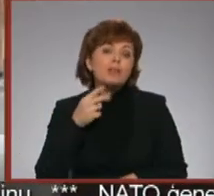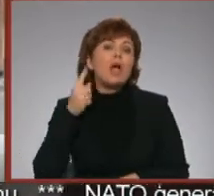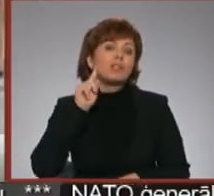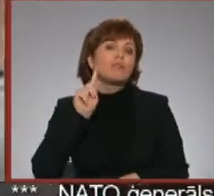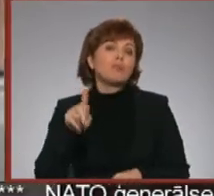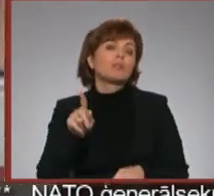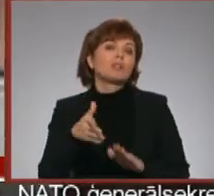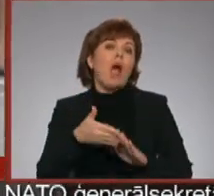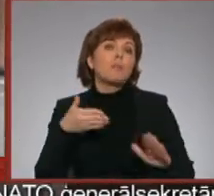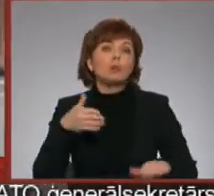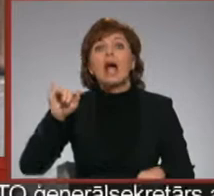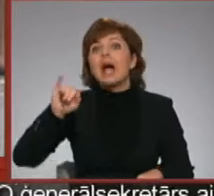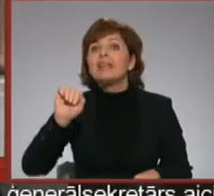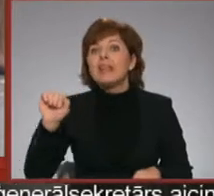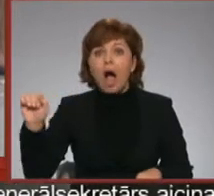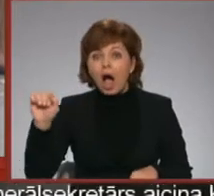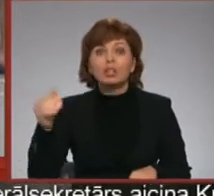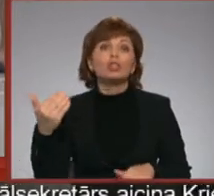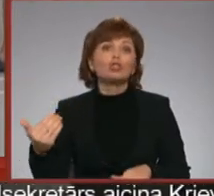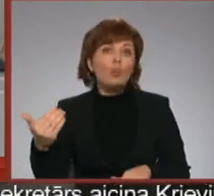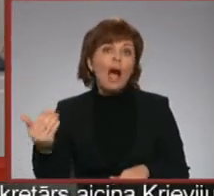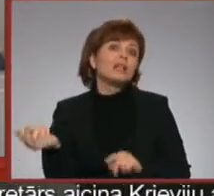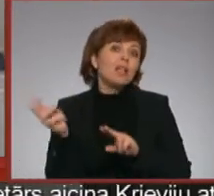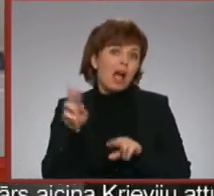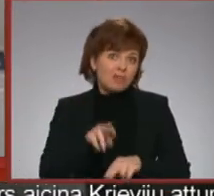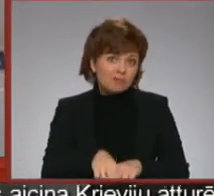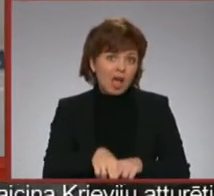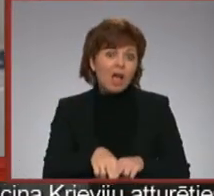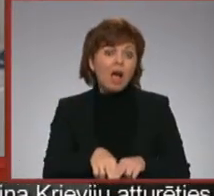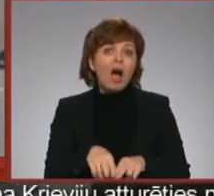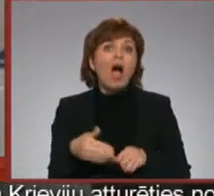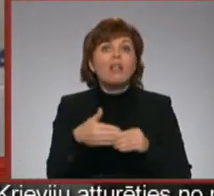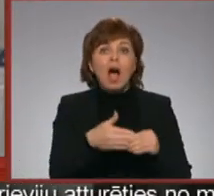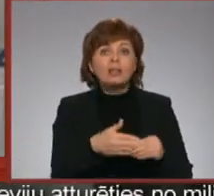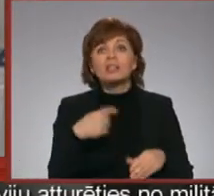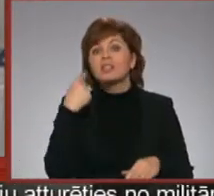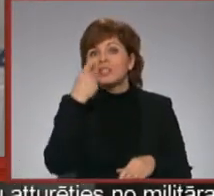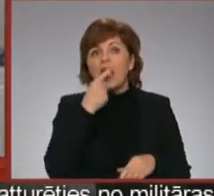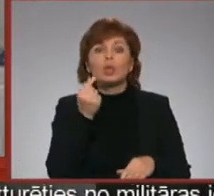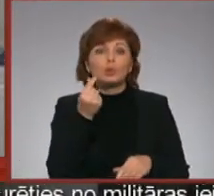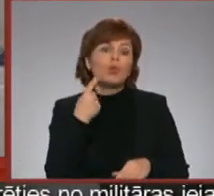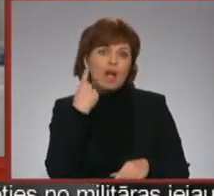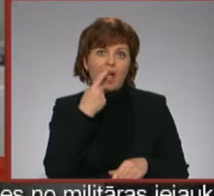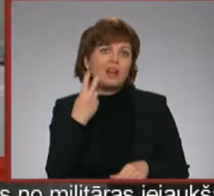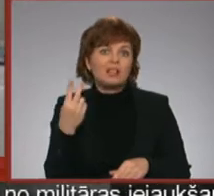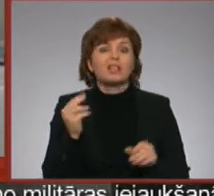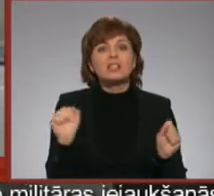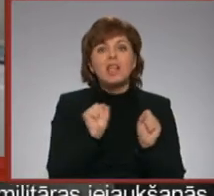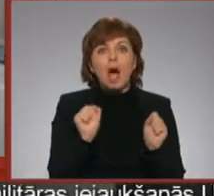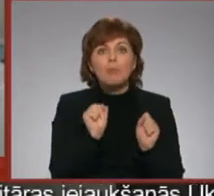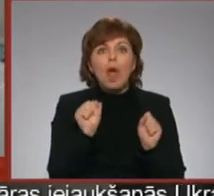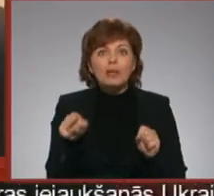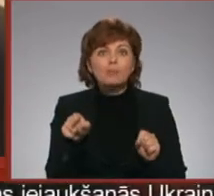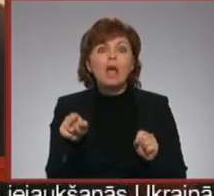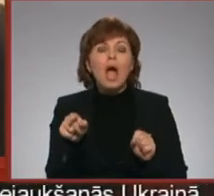saprotu. Arī mēs, kad Jāni laidām šodien iekšā, viņš no reizes šodien ir, viņš arī bija, viņa sajā bija sabijums, liels, un tikko ielaida